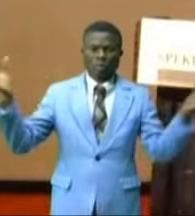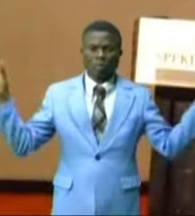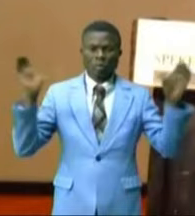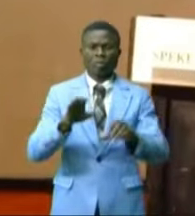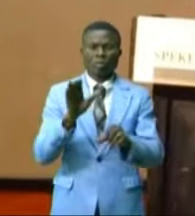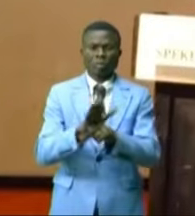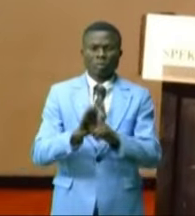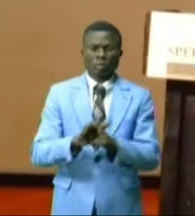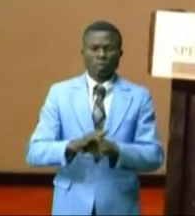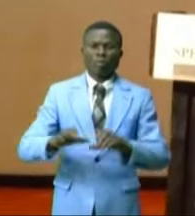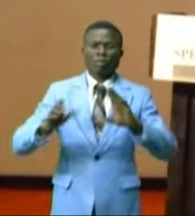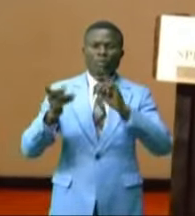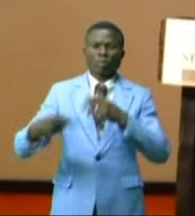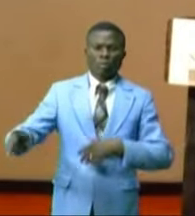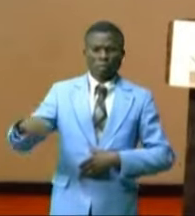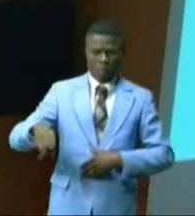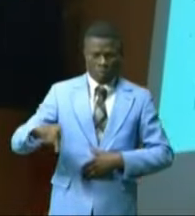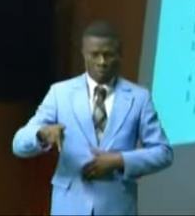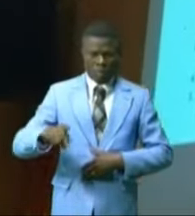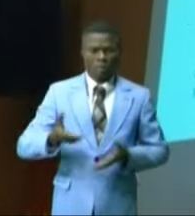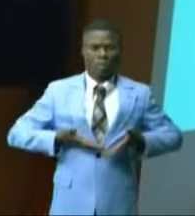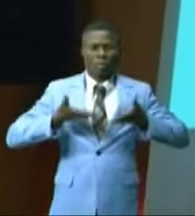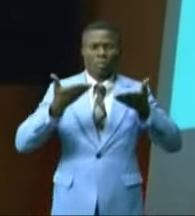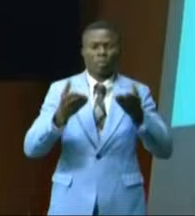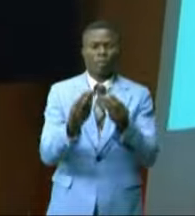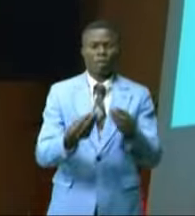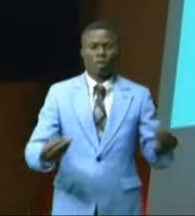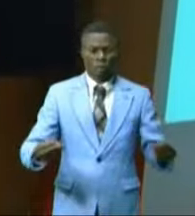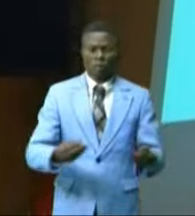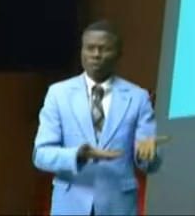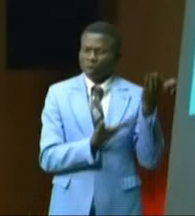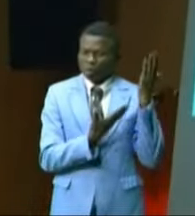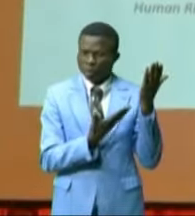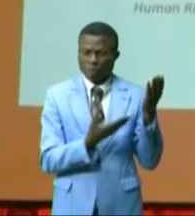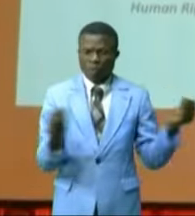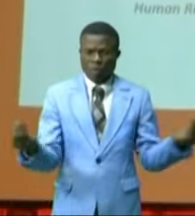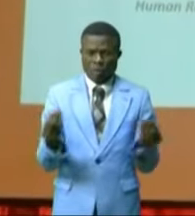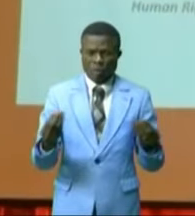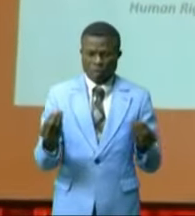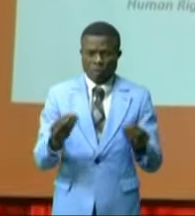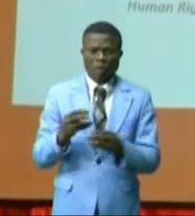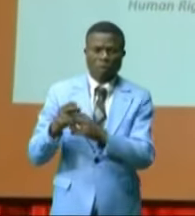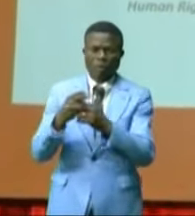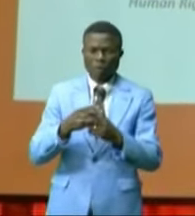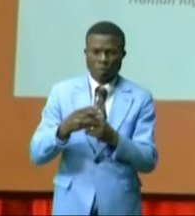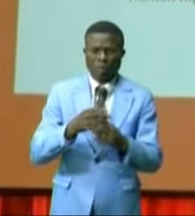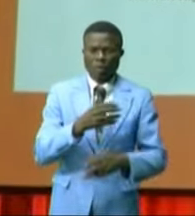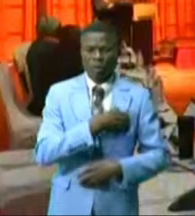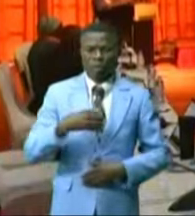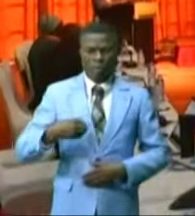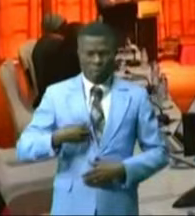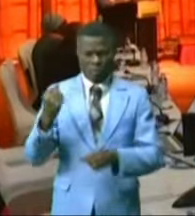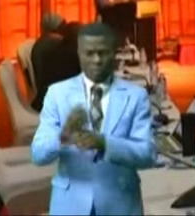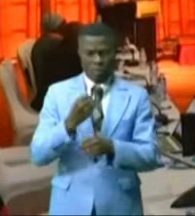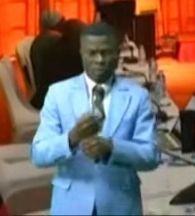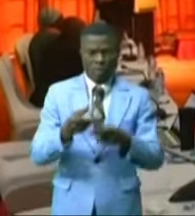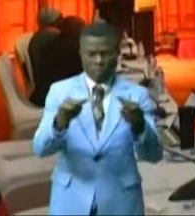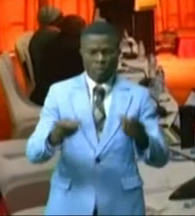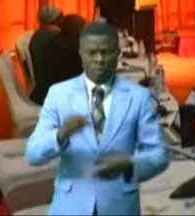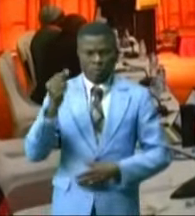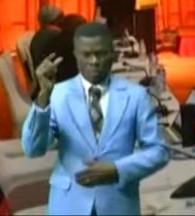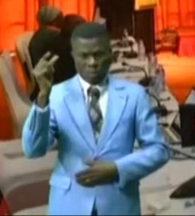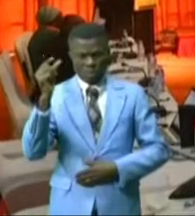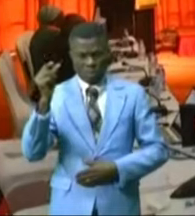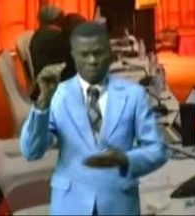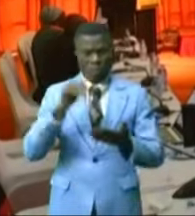différents coins de la sous-région ont proposé des solutions adéquates afin de sécuriser les femmes et vont dans les secteurs miniers